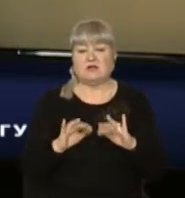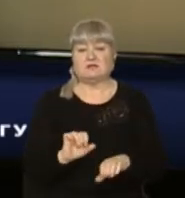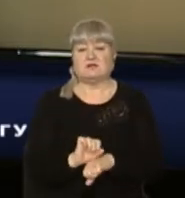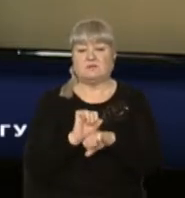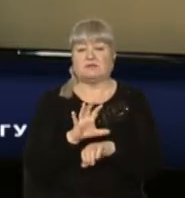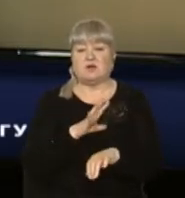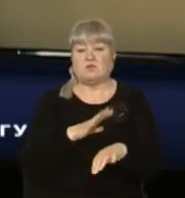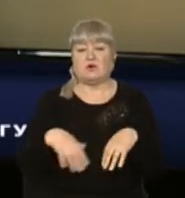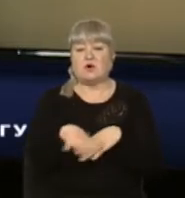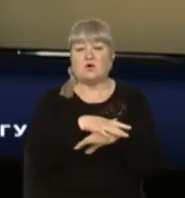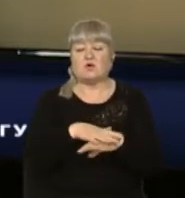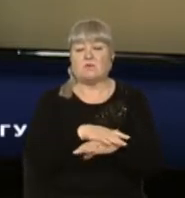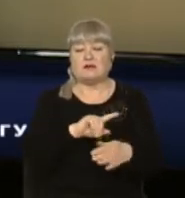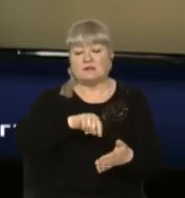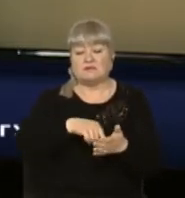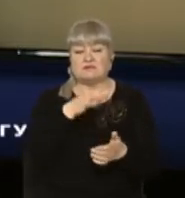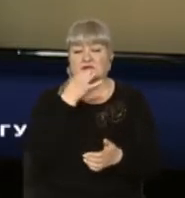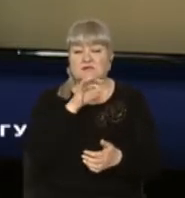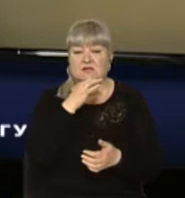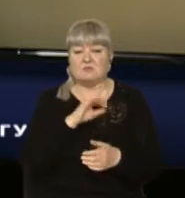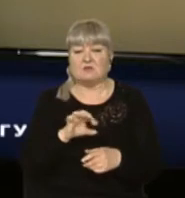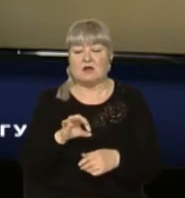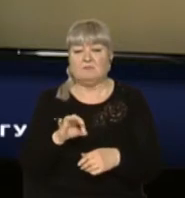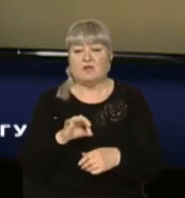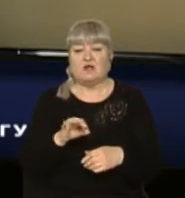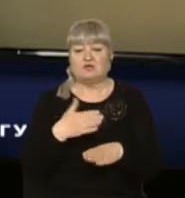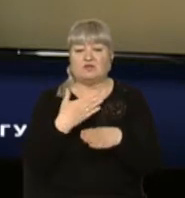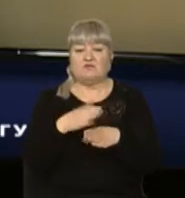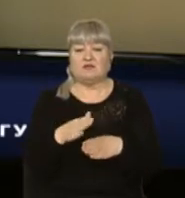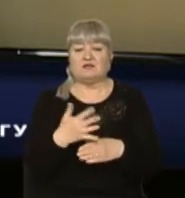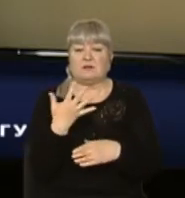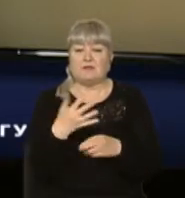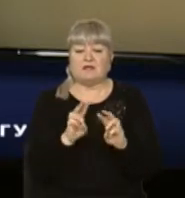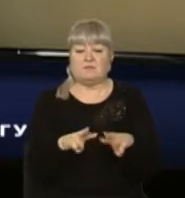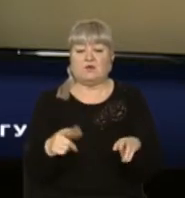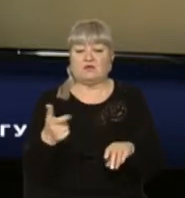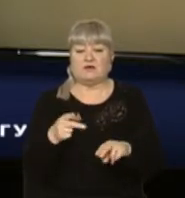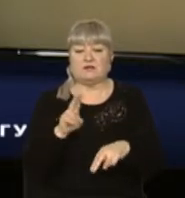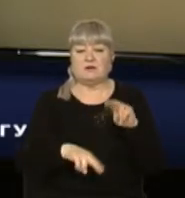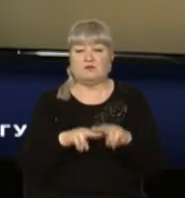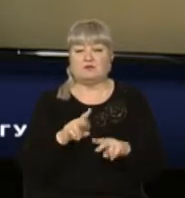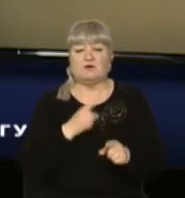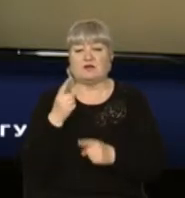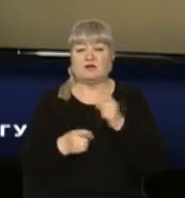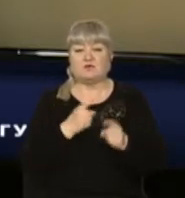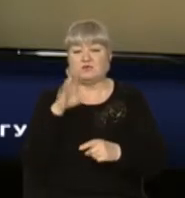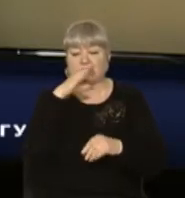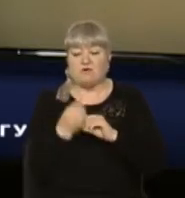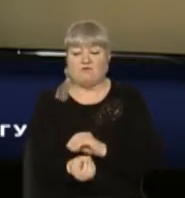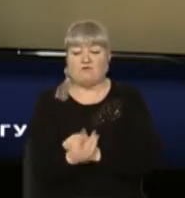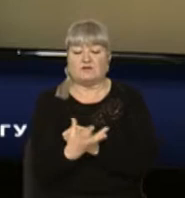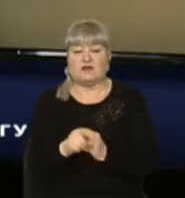протест громади міста Самбора щодо фактично виділення коштів 5 мільйонів гривень на будівництво та реконструкцію фонтану в місті